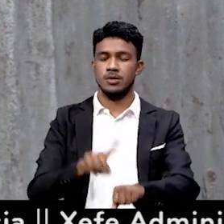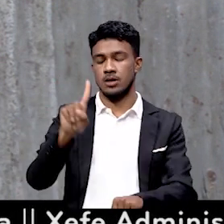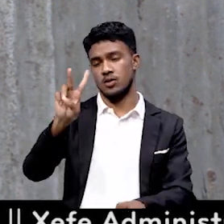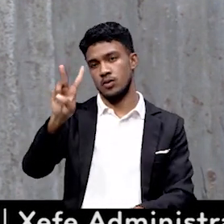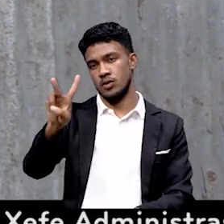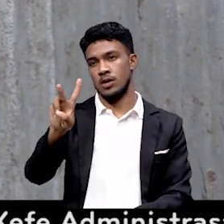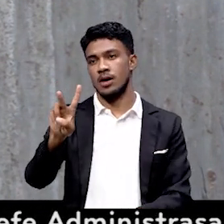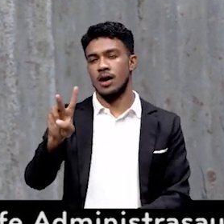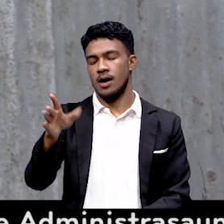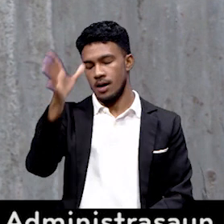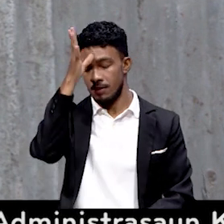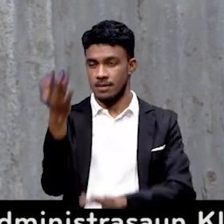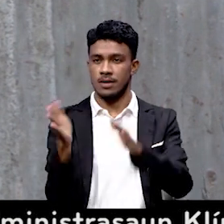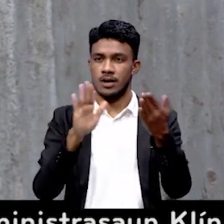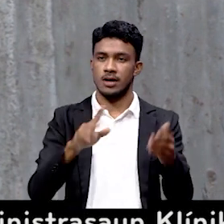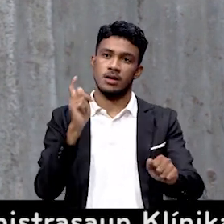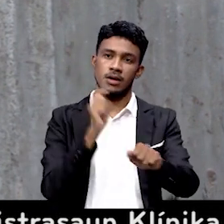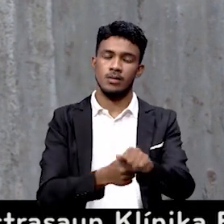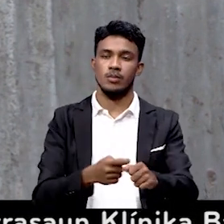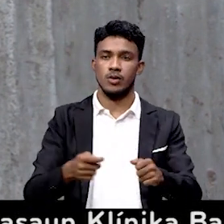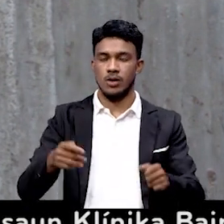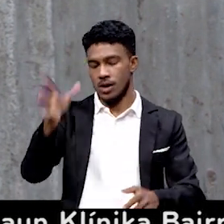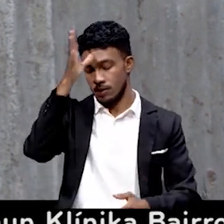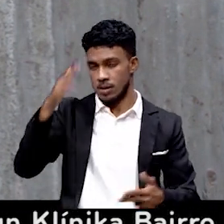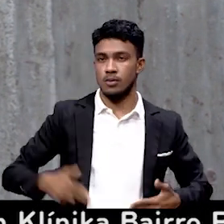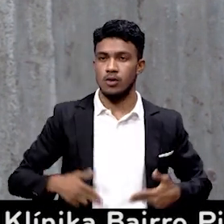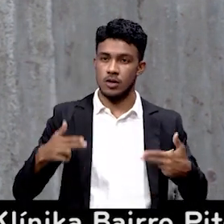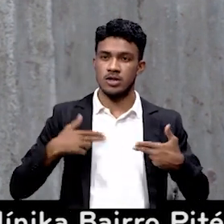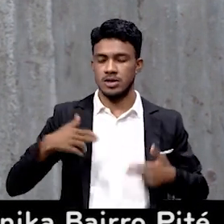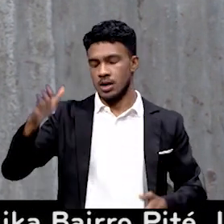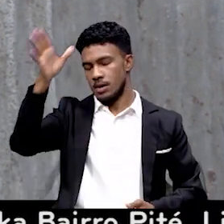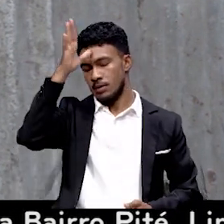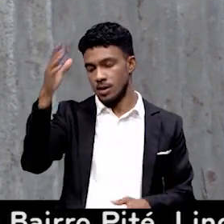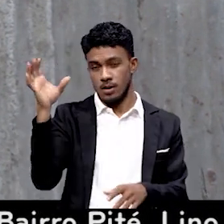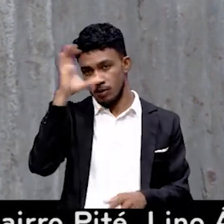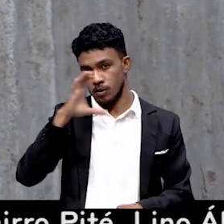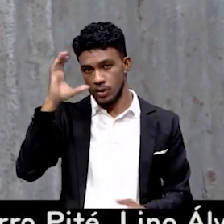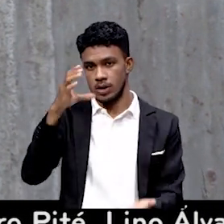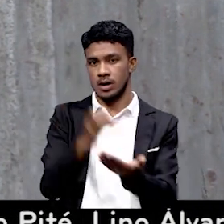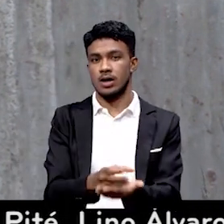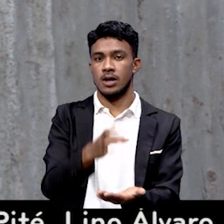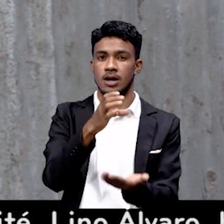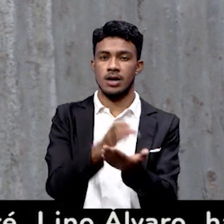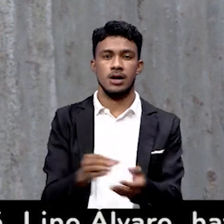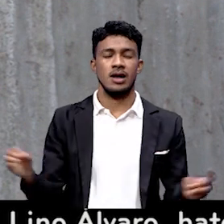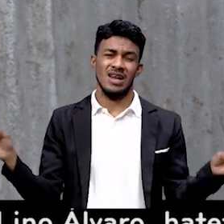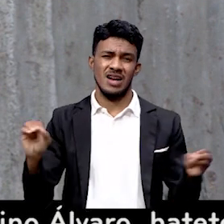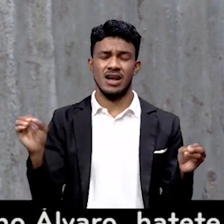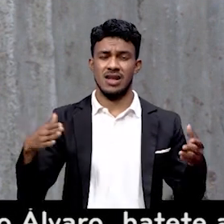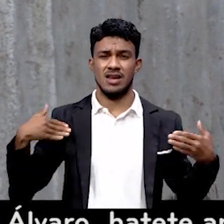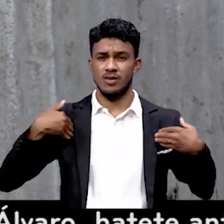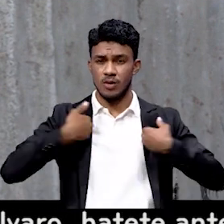is ya momen apa si Morris apa buka kalian lahatin oras estarus